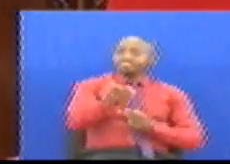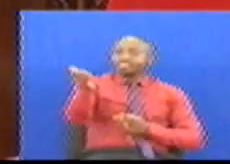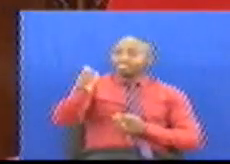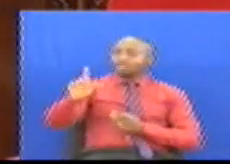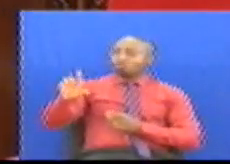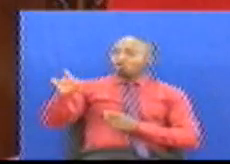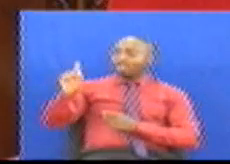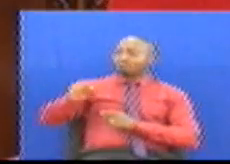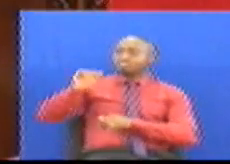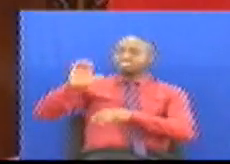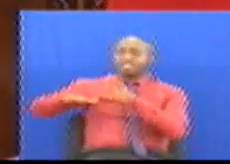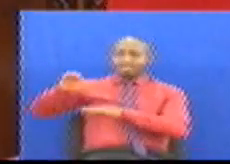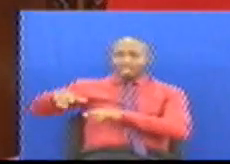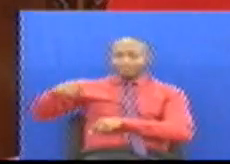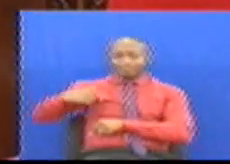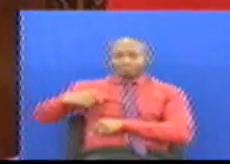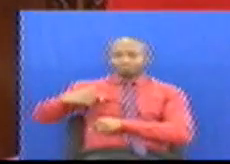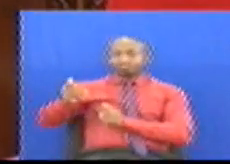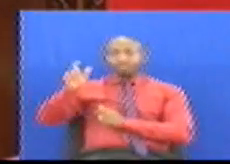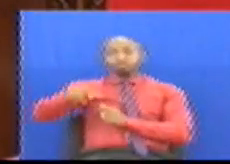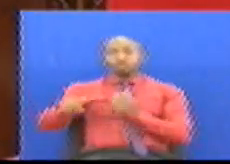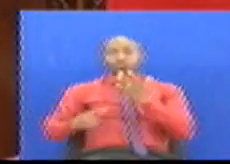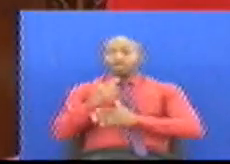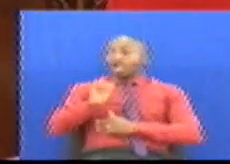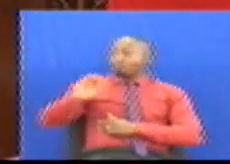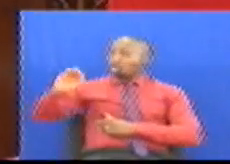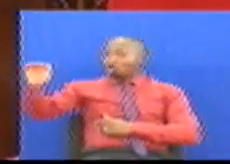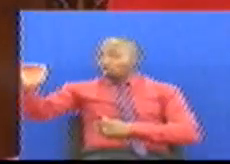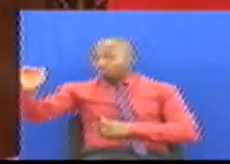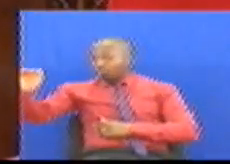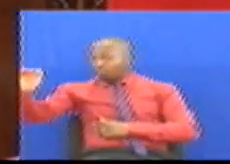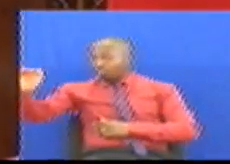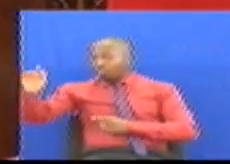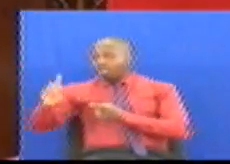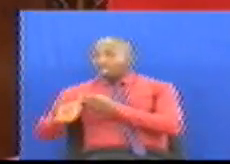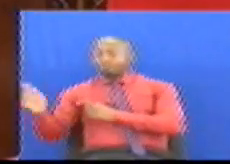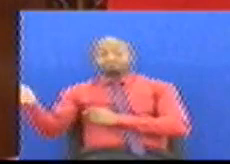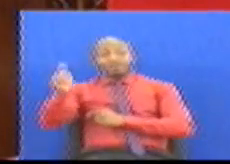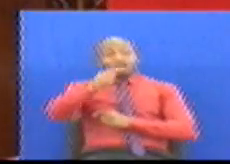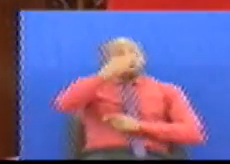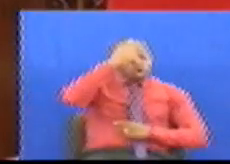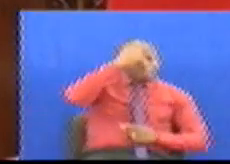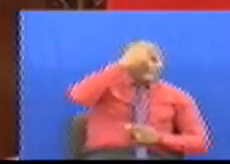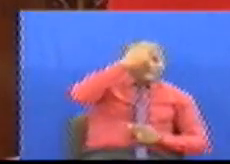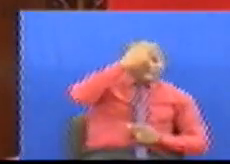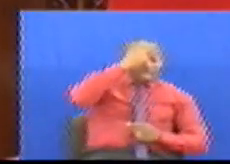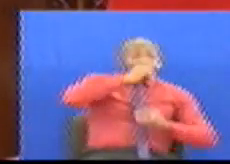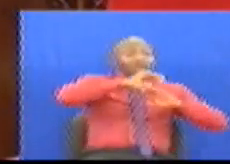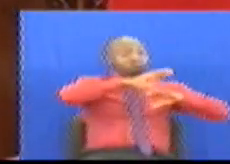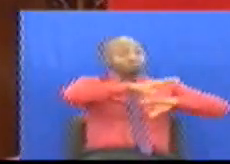Rugora iko Singida. Sasa mtu anatoka Morogoro anafika Dodoma,